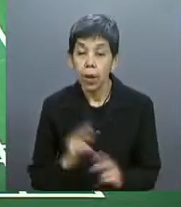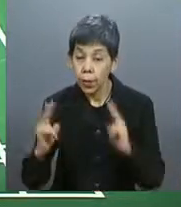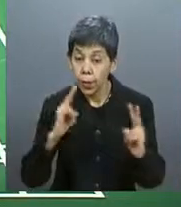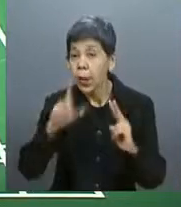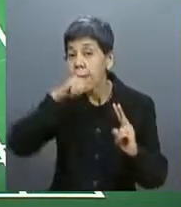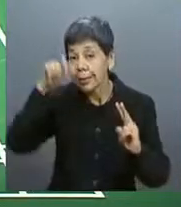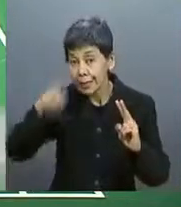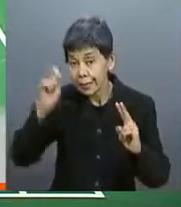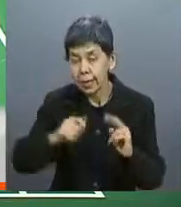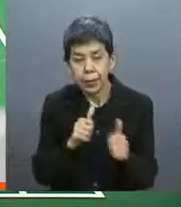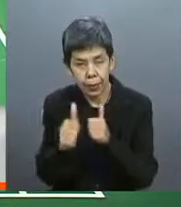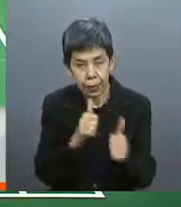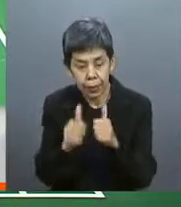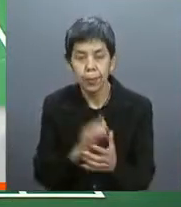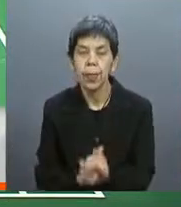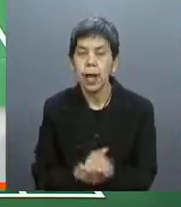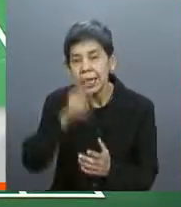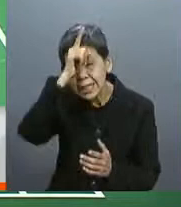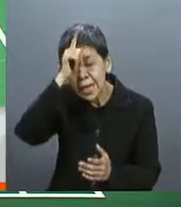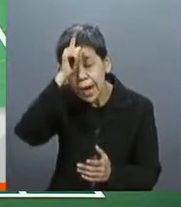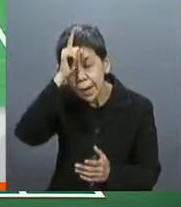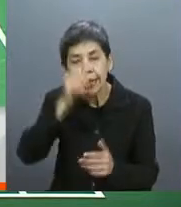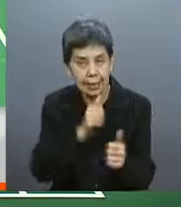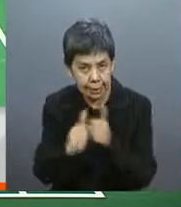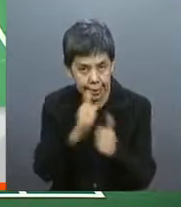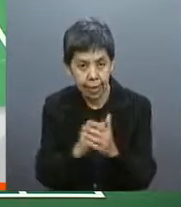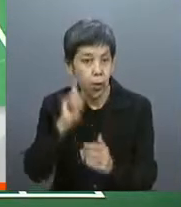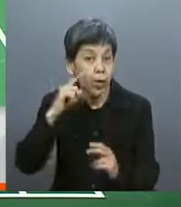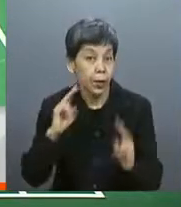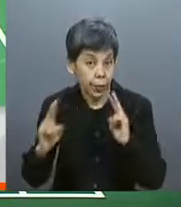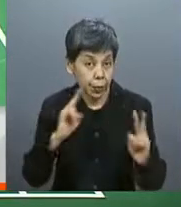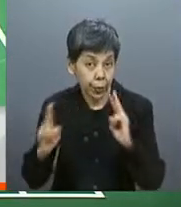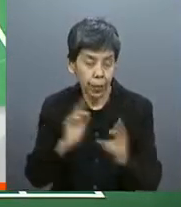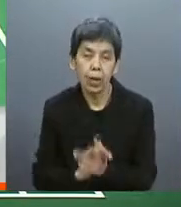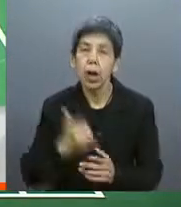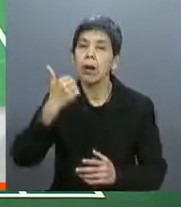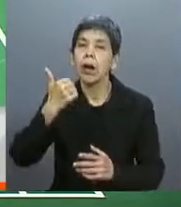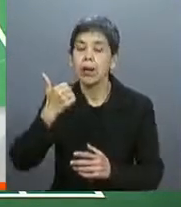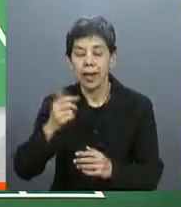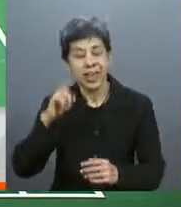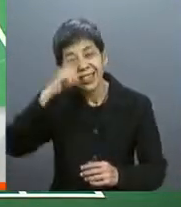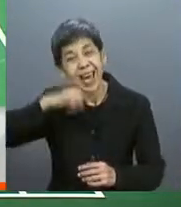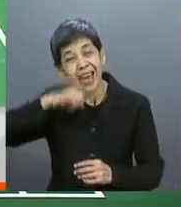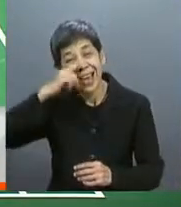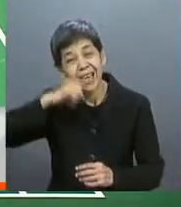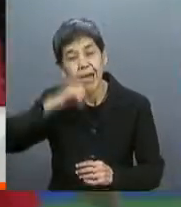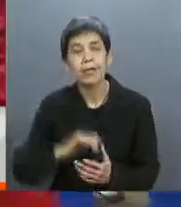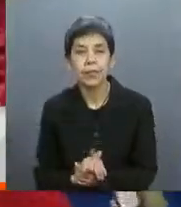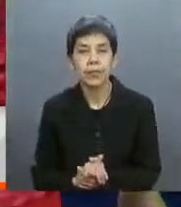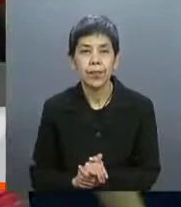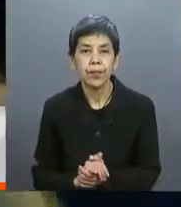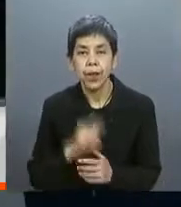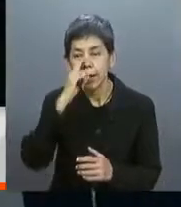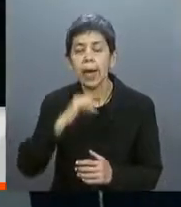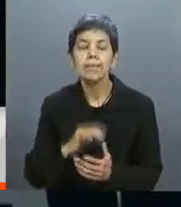แบดมินตันกลางปีโกรายการโยนเน็ตเยอรมันโอเพ่นที่เยอรมันนะครับหญิงคู่รอบชิงชนะเลิศภูริตาสุภจิรกุลกับพัชรีแ